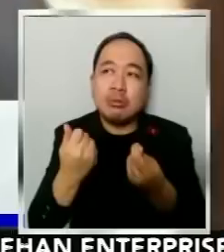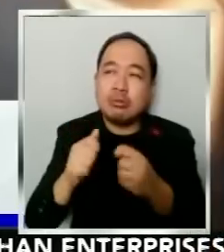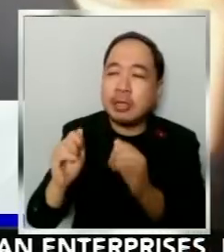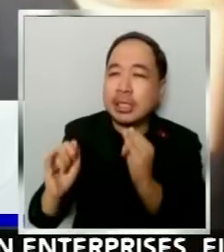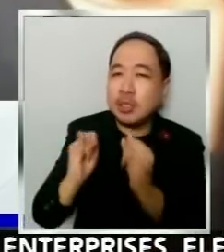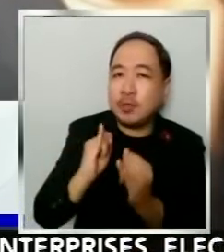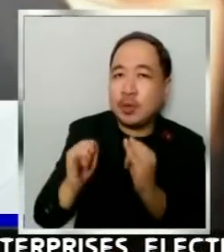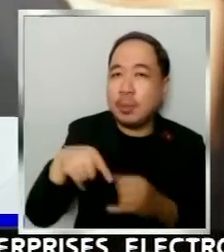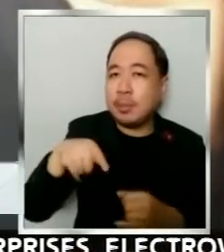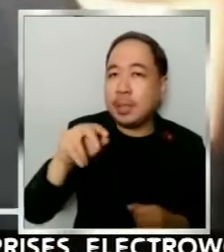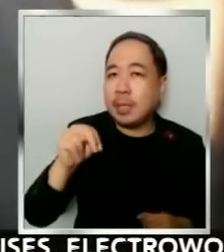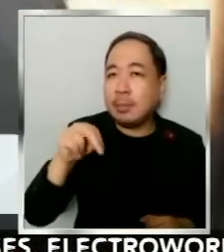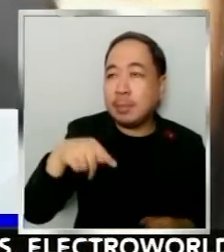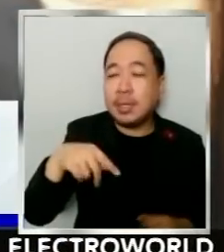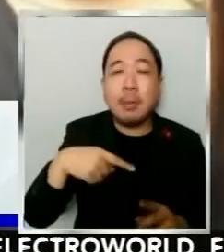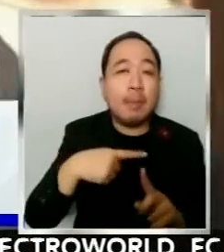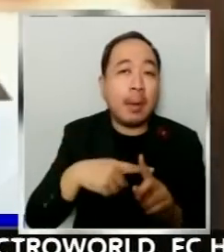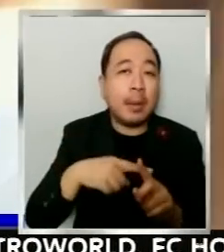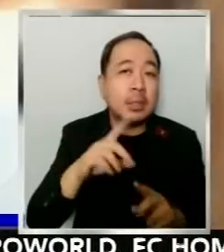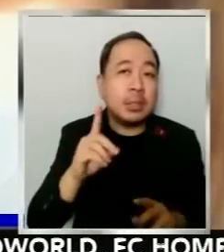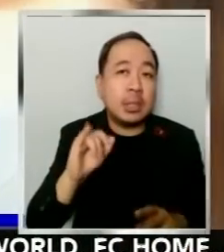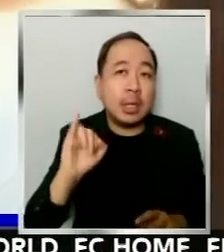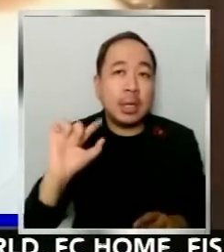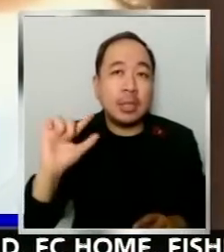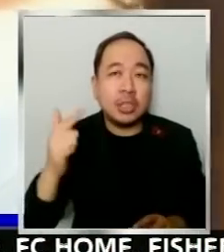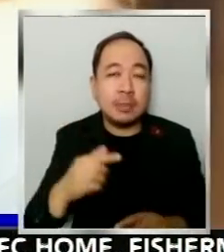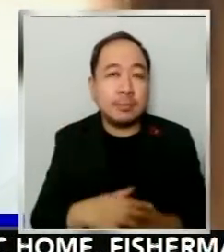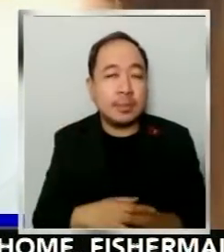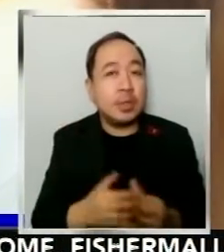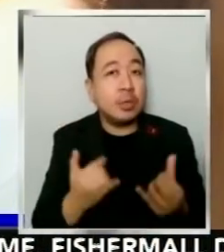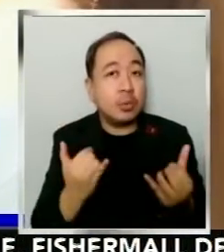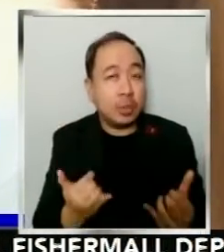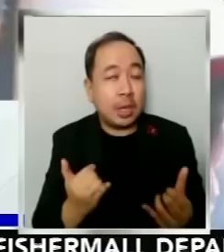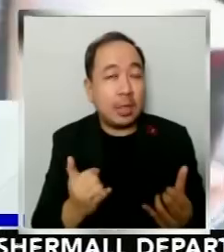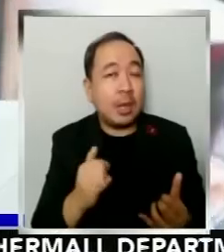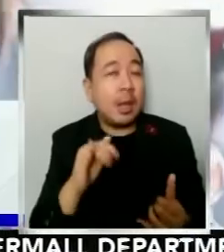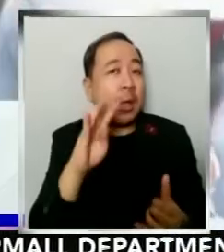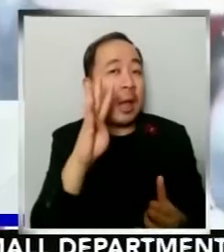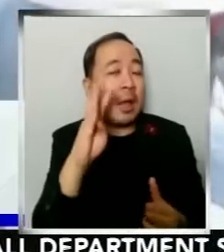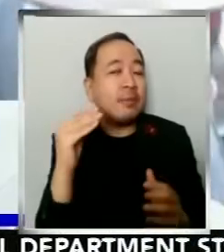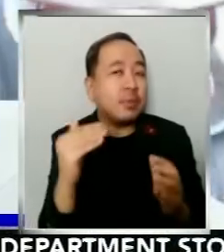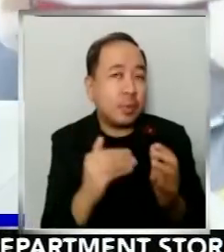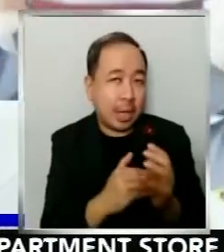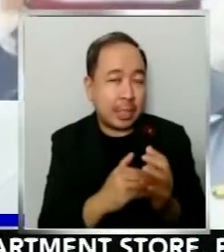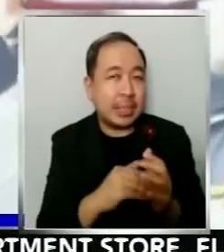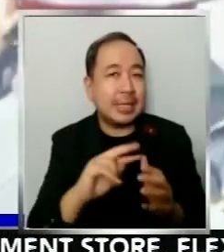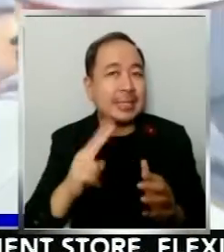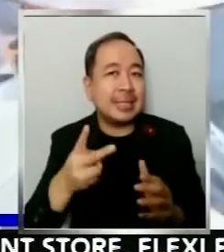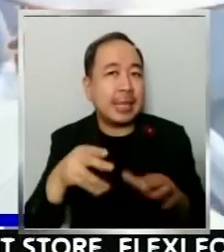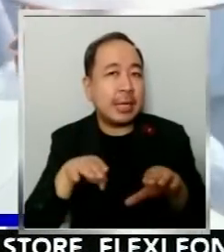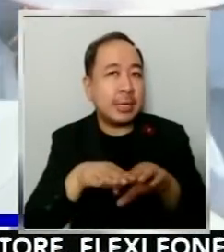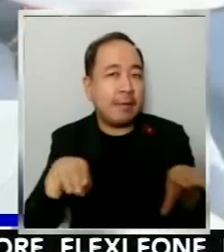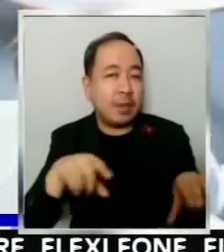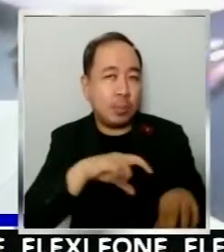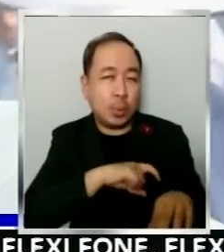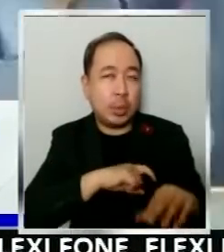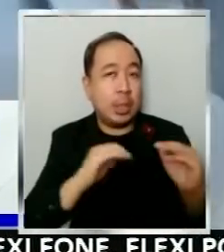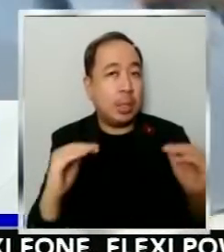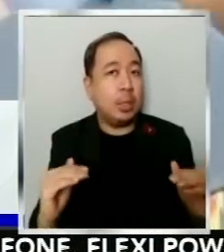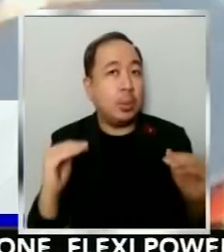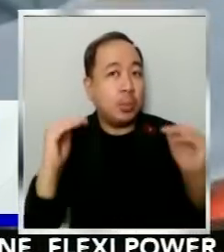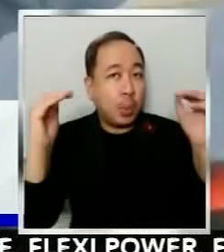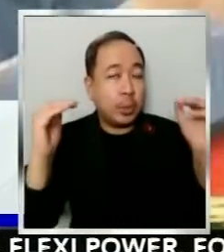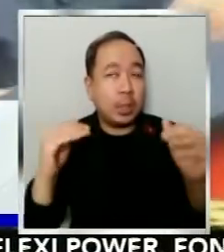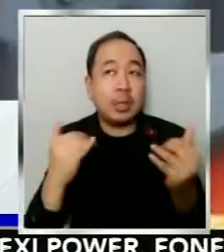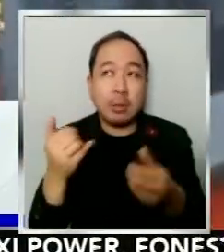nito. Ngayong araw naman, mahigit 40,000 second-level uniformed personnel ang na-promote. Ang paalala sa kanila ng PNP Chief,